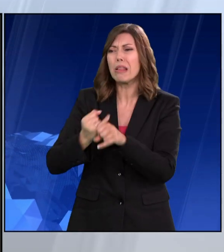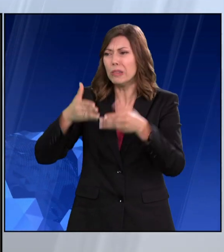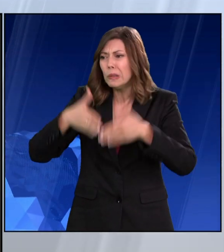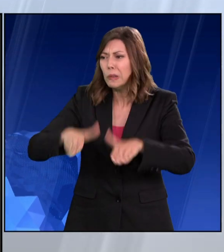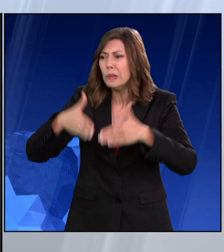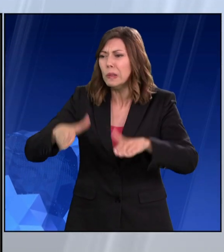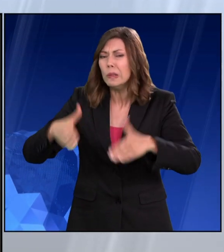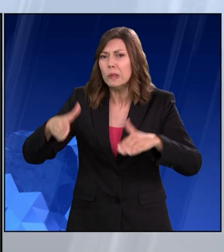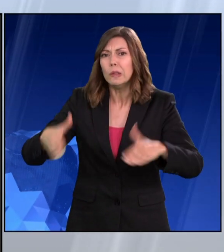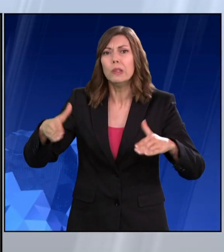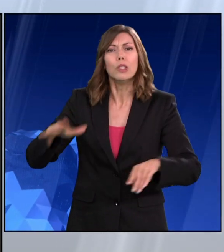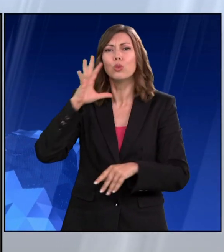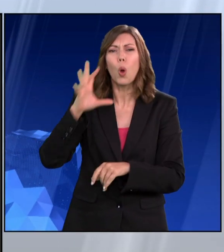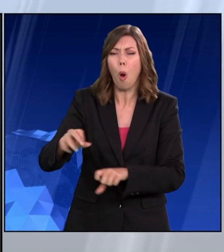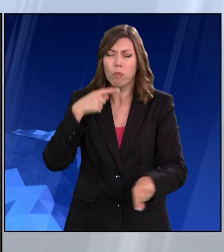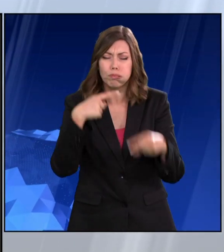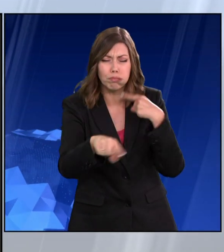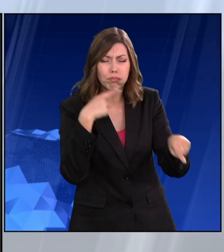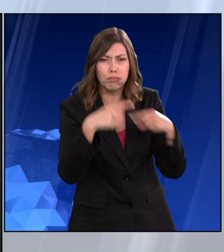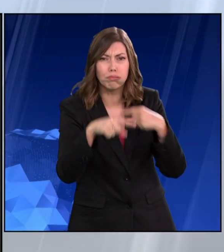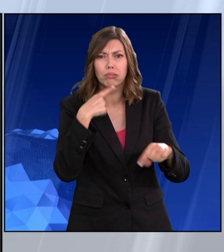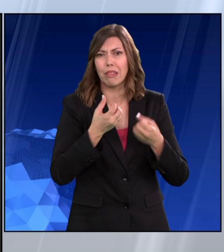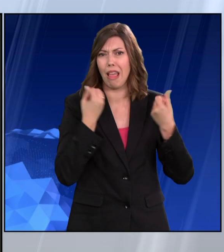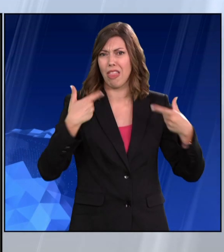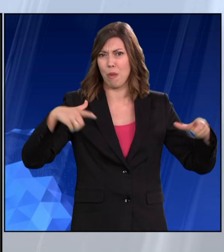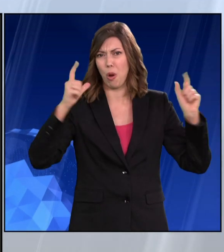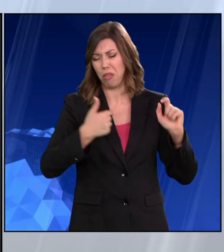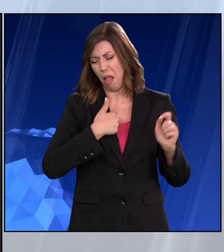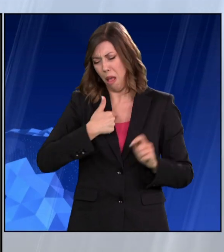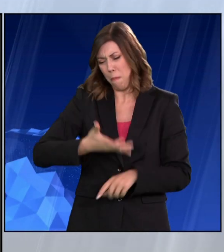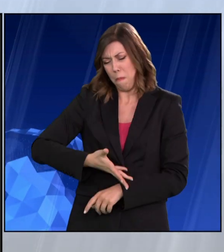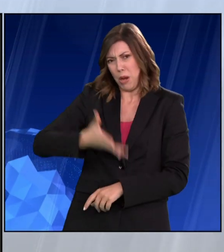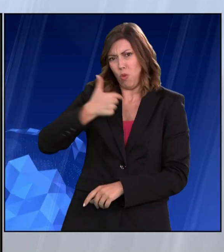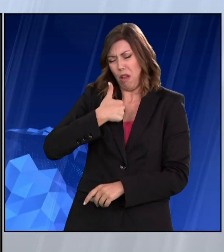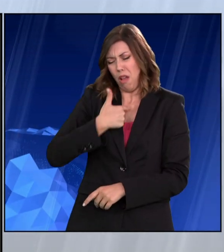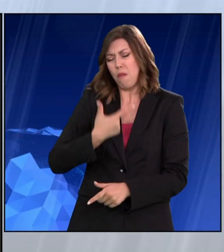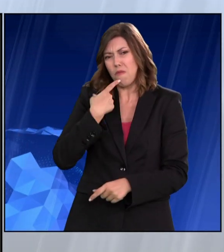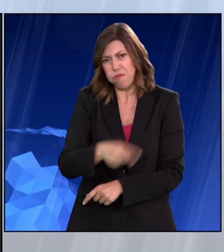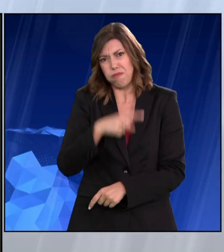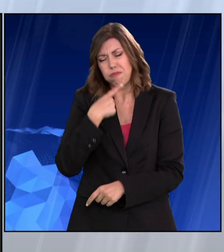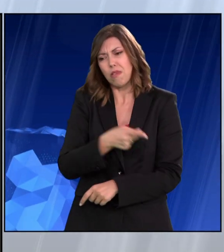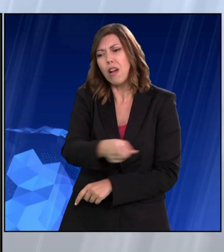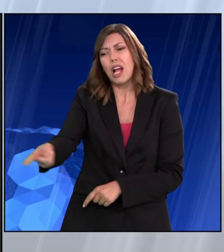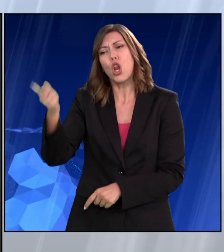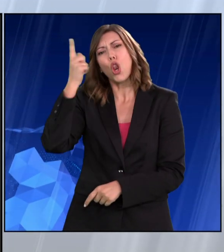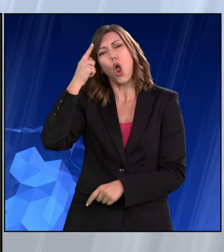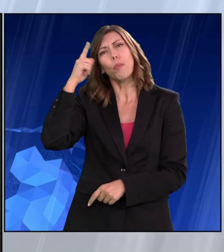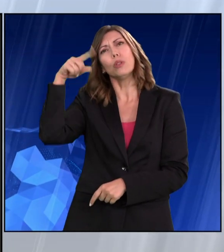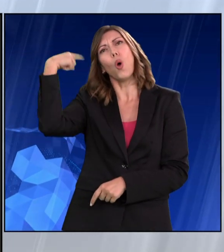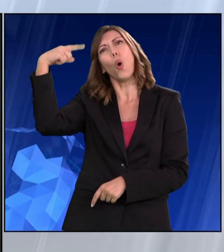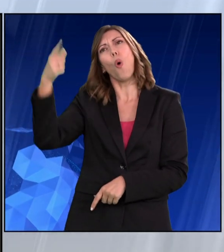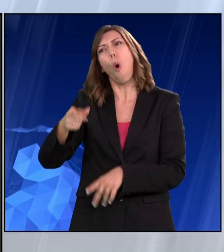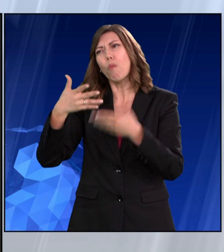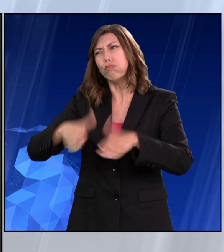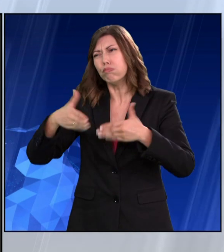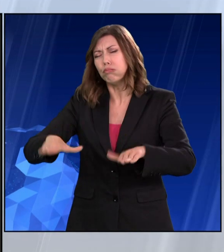στην ευρύτερη κοινωνία. Ότι το σύνθημα Μητσοτάκη γα*** ήταν πλειοψηφικό. Βευκαλίζονταν πως νομοτελειακά θα επανέρχονταν στην εξουσία,